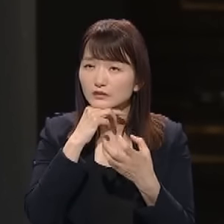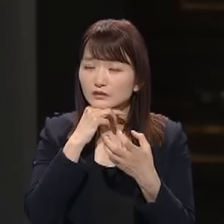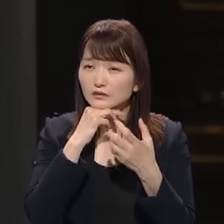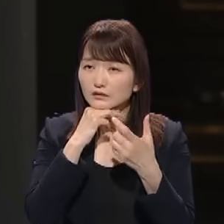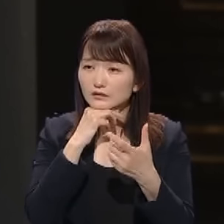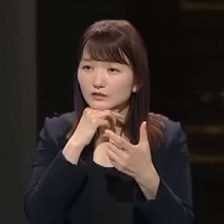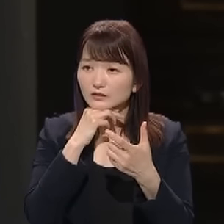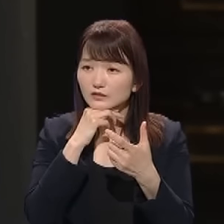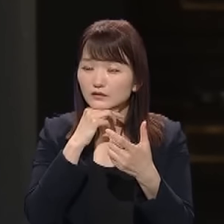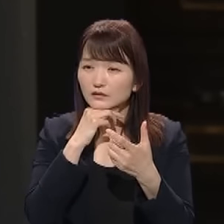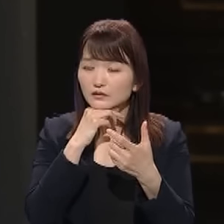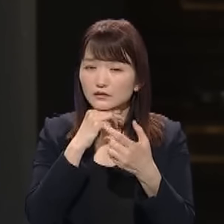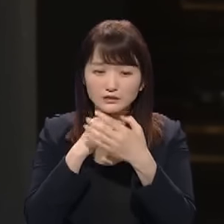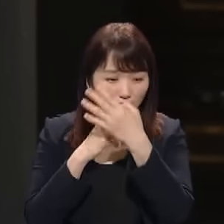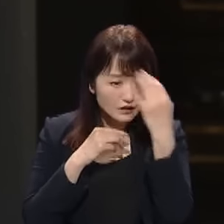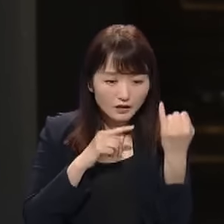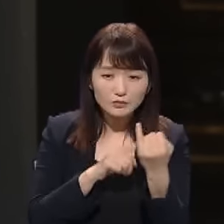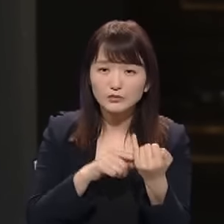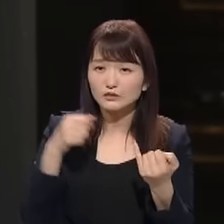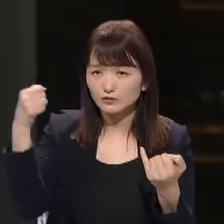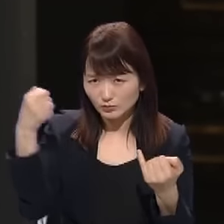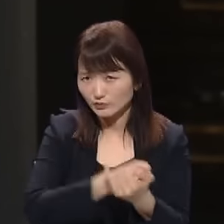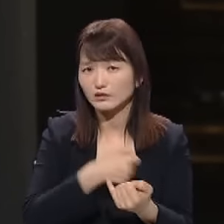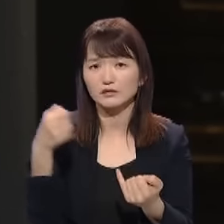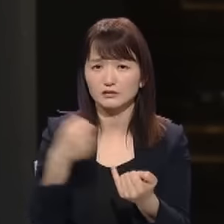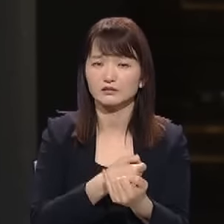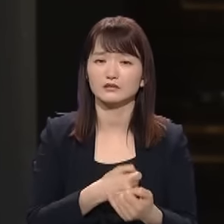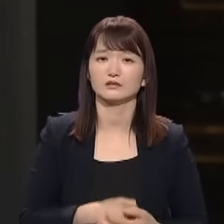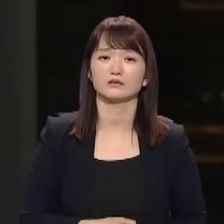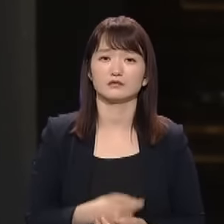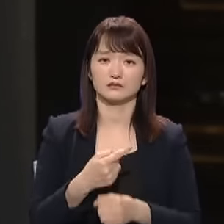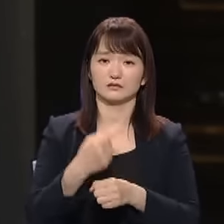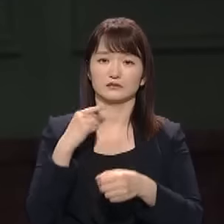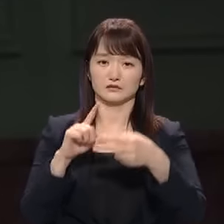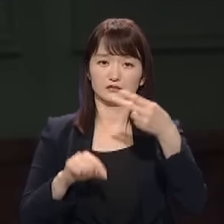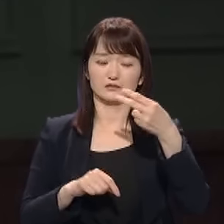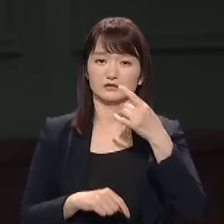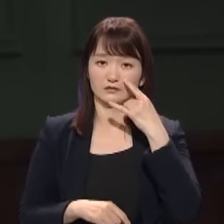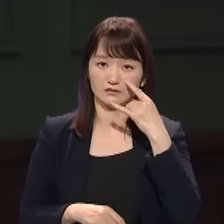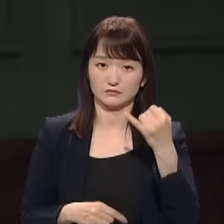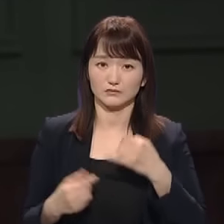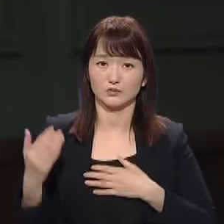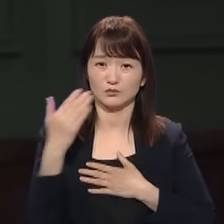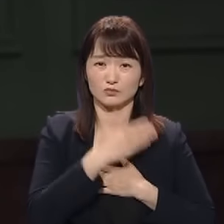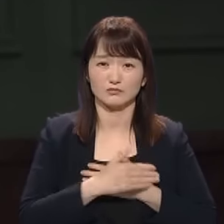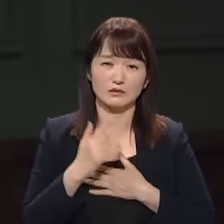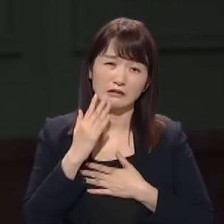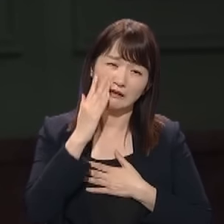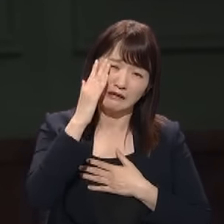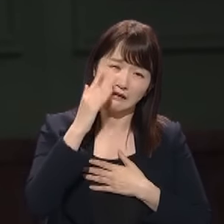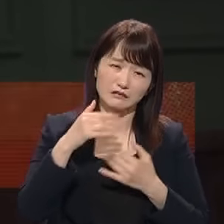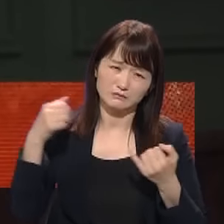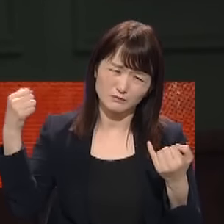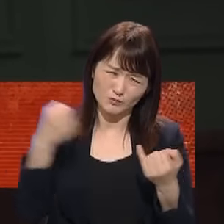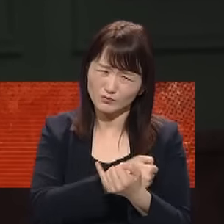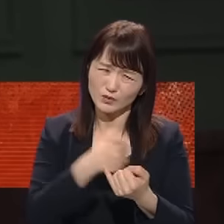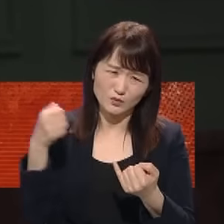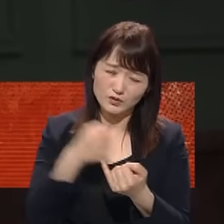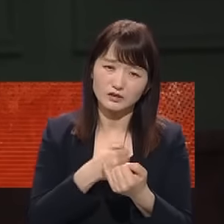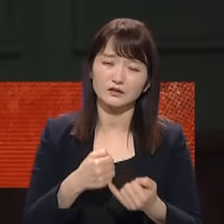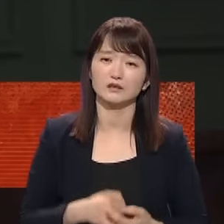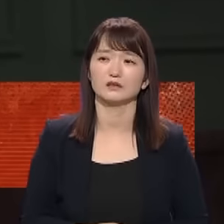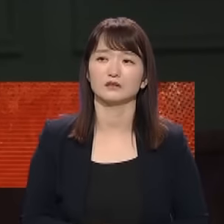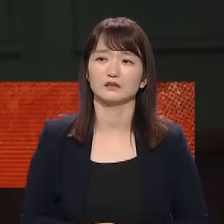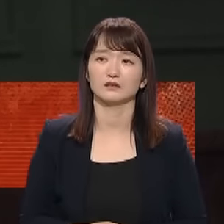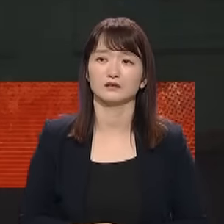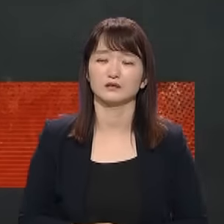이 배우자 할머니를 폭행했어요, 또. 네, 지난해 2월에 어머니는 또다시 온몸에 멍이 들 정도로 폭행을 당했습니다. 그리고